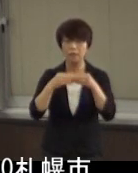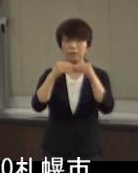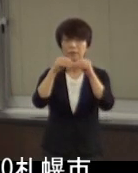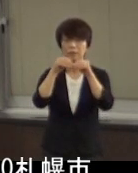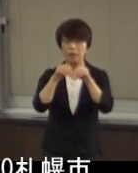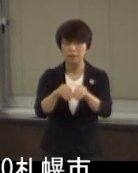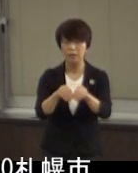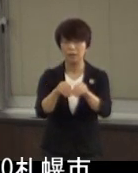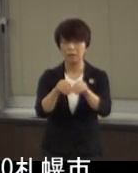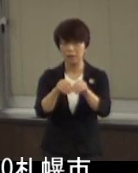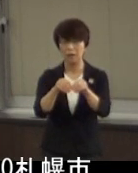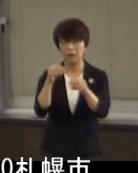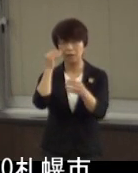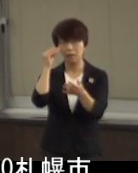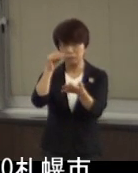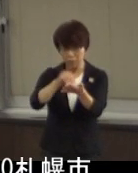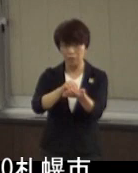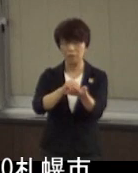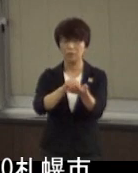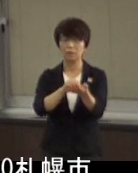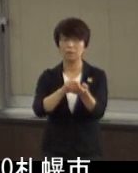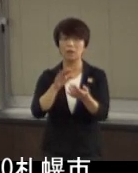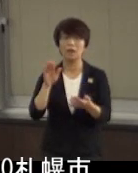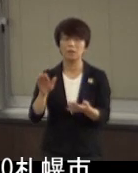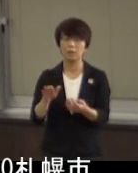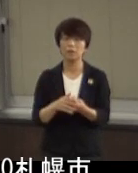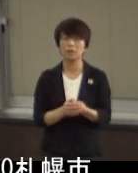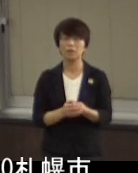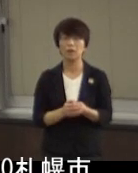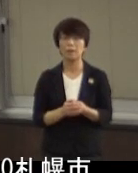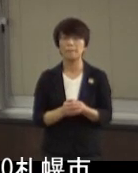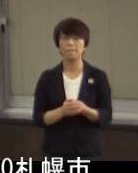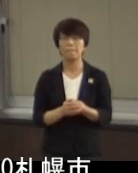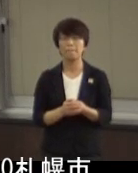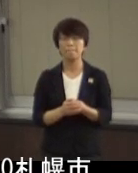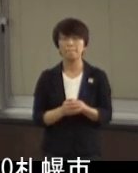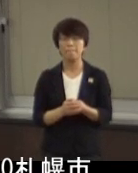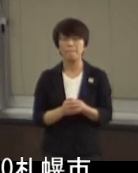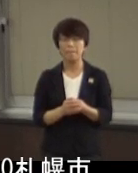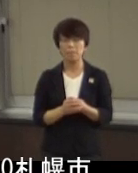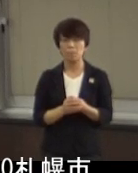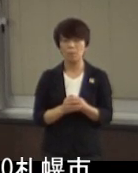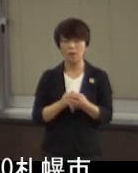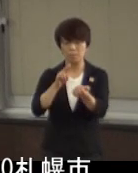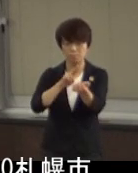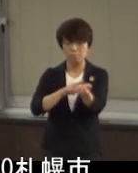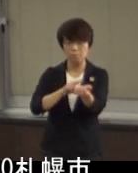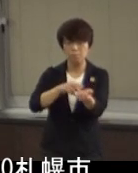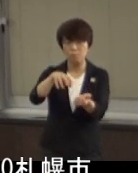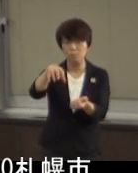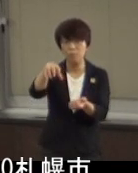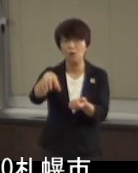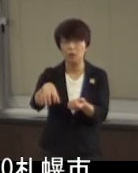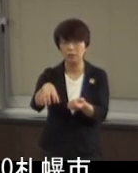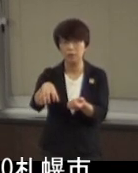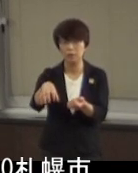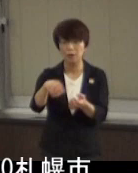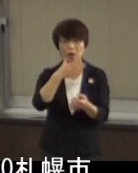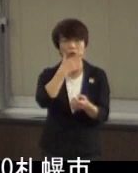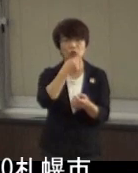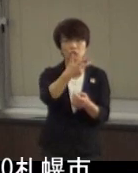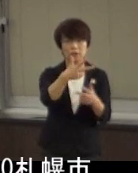が確認をされている状況でございます。とりわけ病院でありますとか福祉